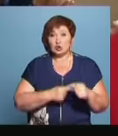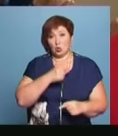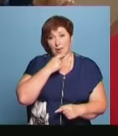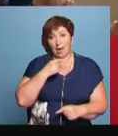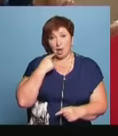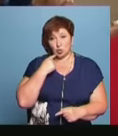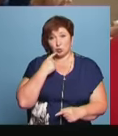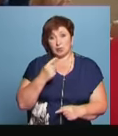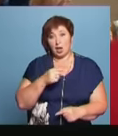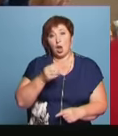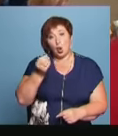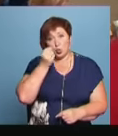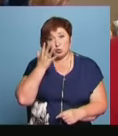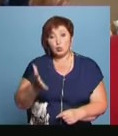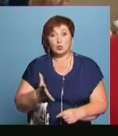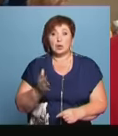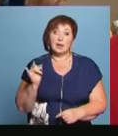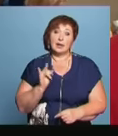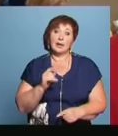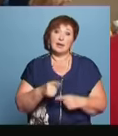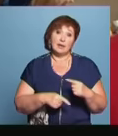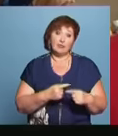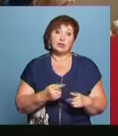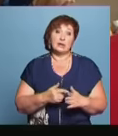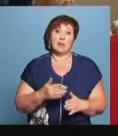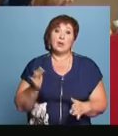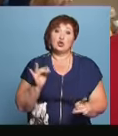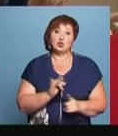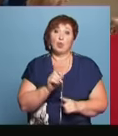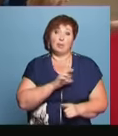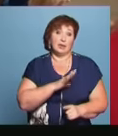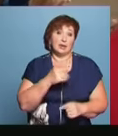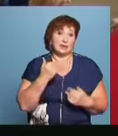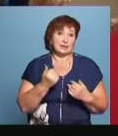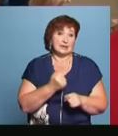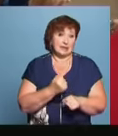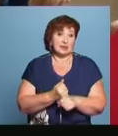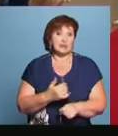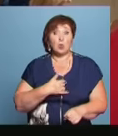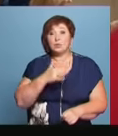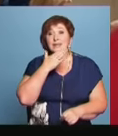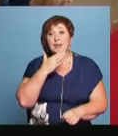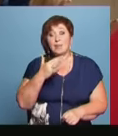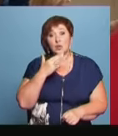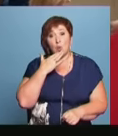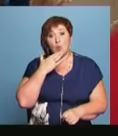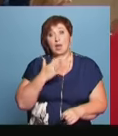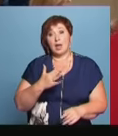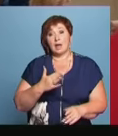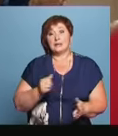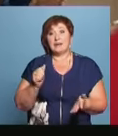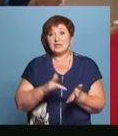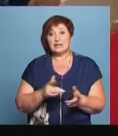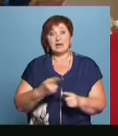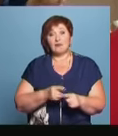Высокий берег, это тоже это событийное такое был, мероприятие, да. Было вот, недавно прошел в июне месяце. У нас много общественных национальных центров, которые мы